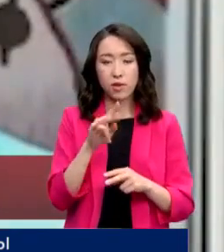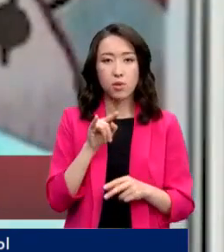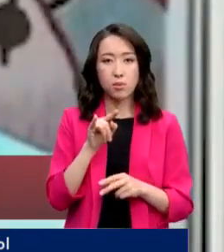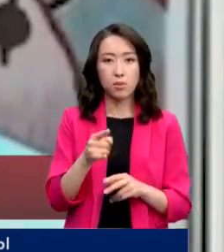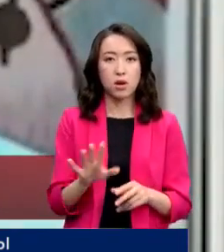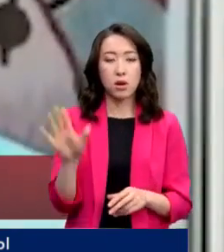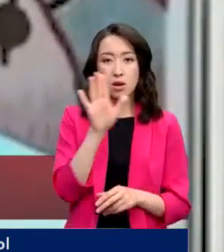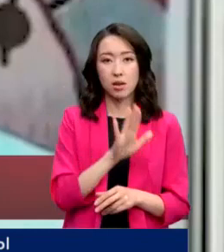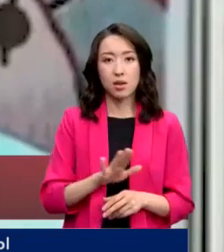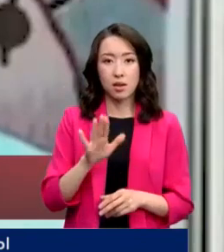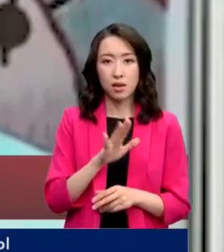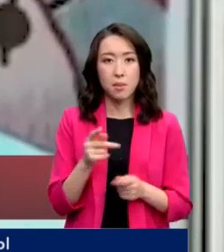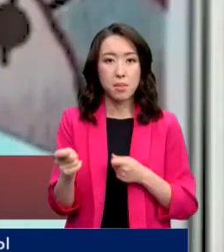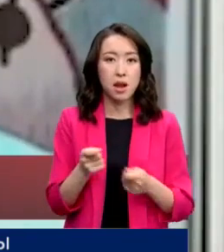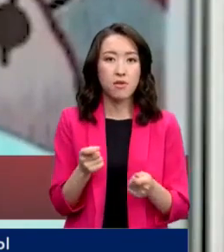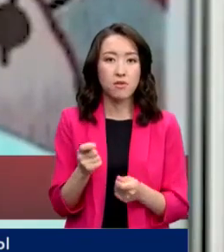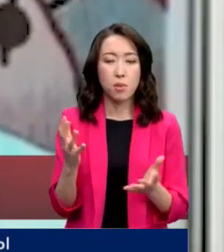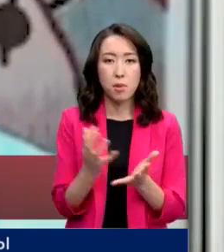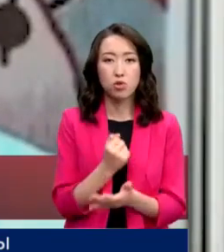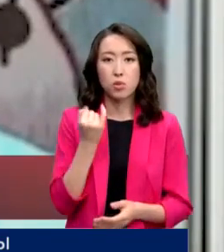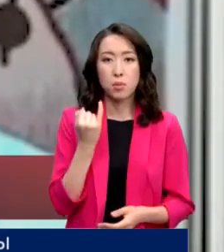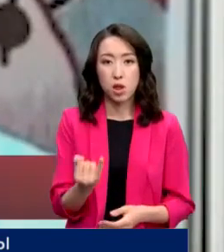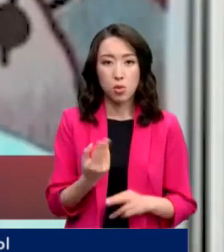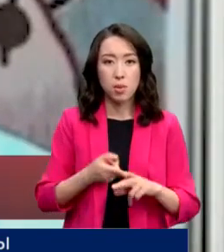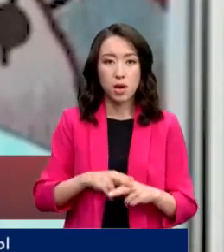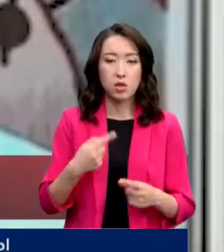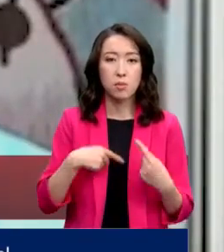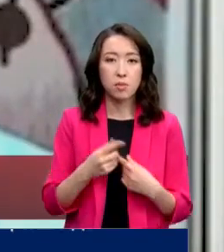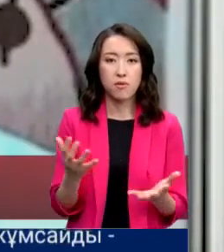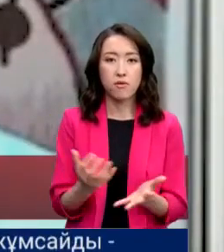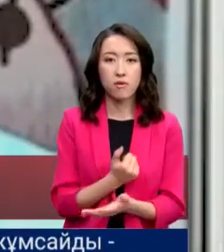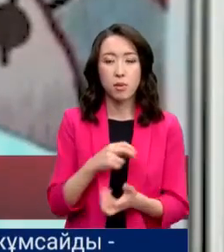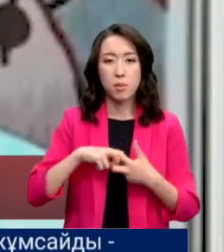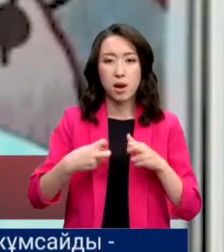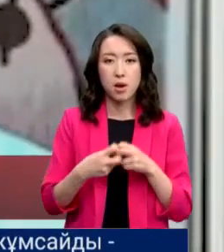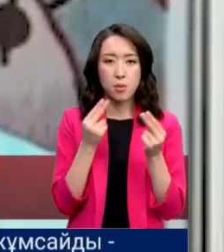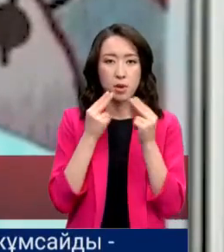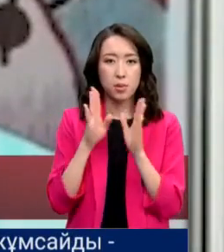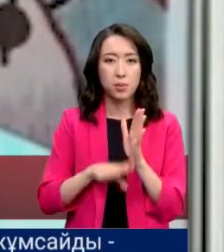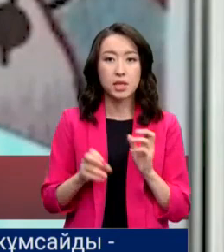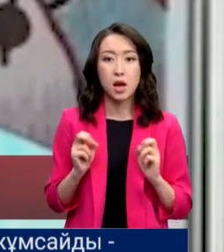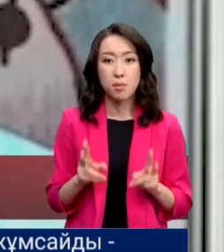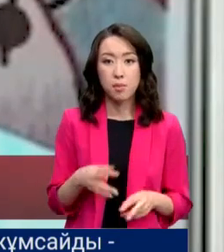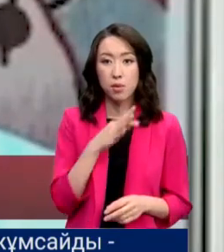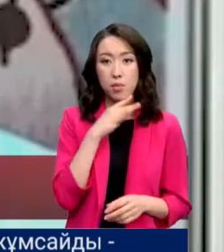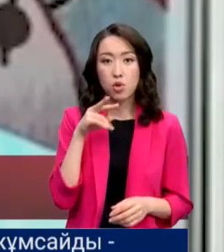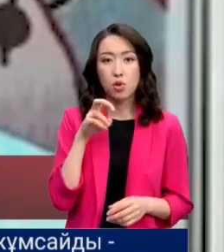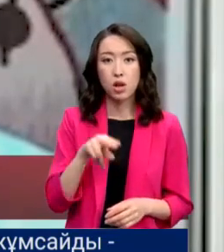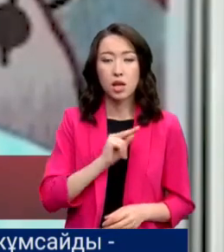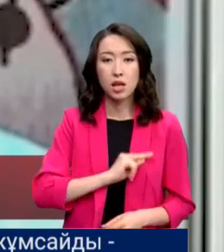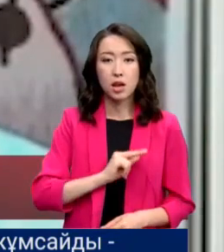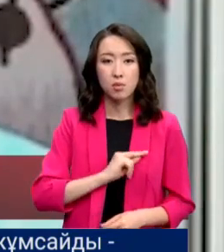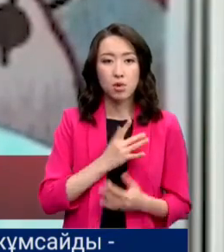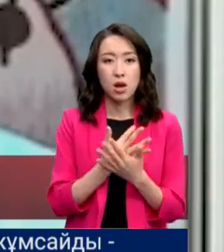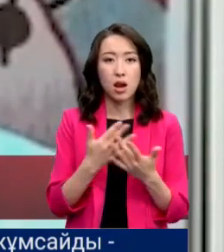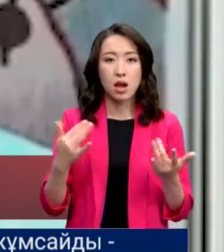глобальную картину как-то у правительства получается плохо, поэтому мы имеем проблемы с продовольствием и безопасностью. Много лет работаю с ФАО